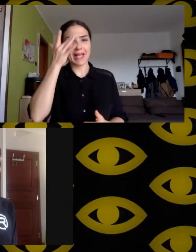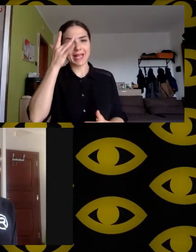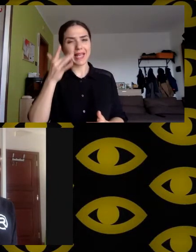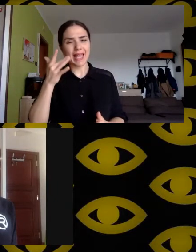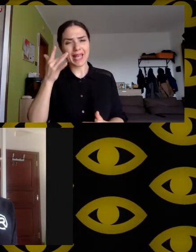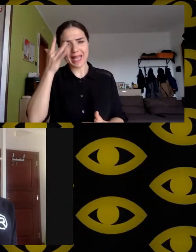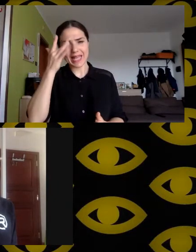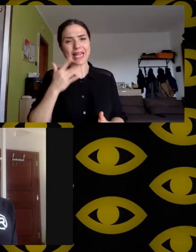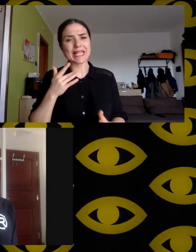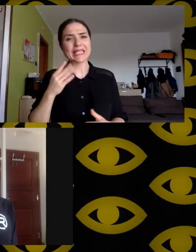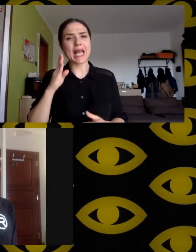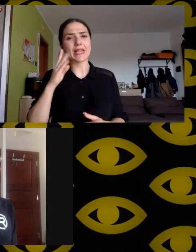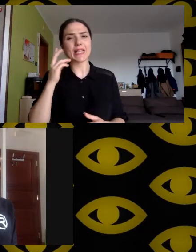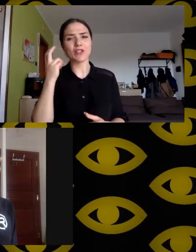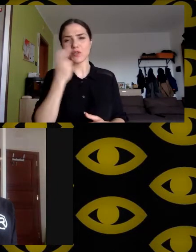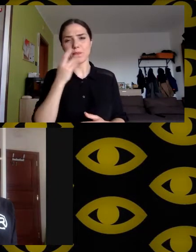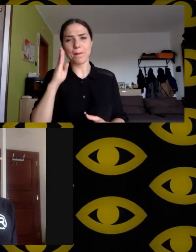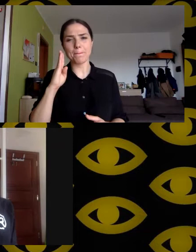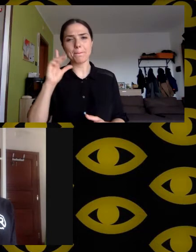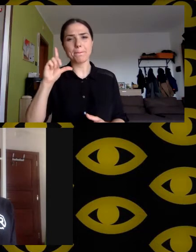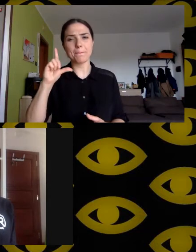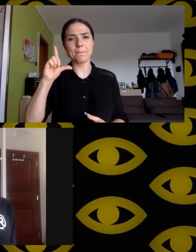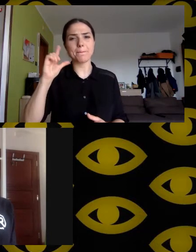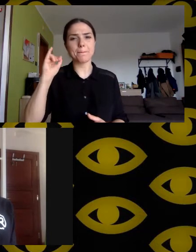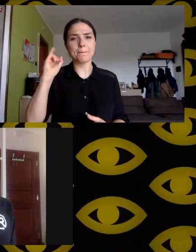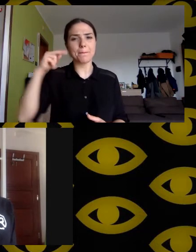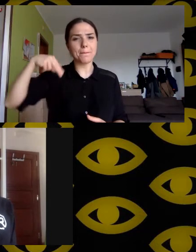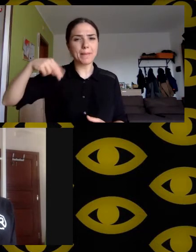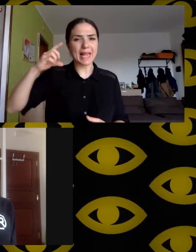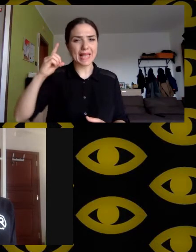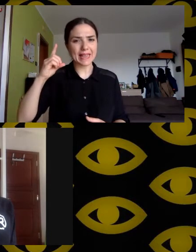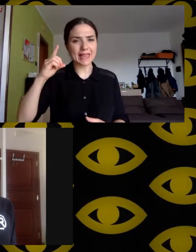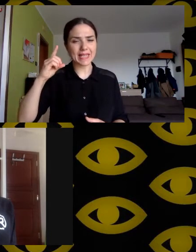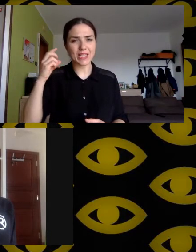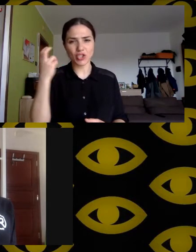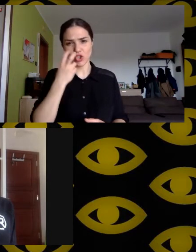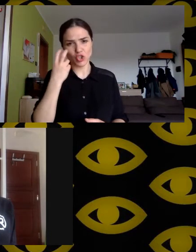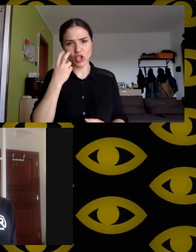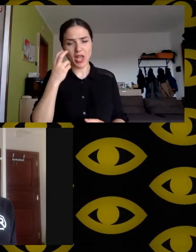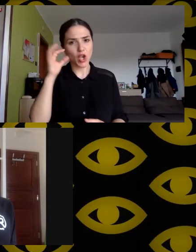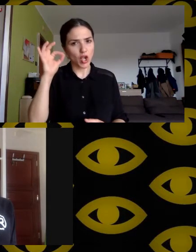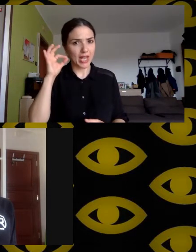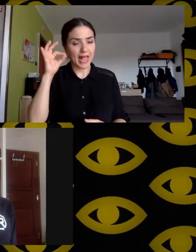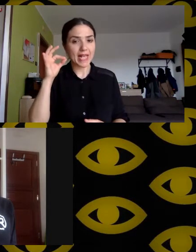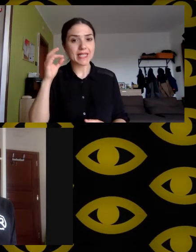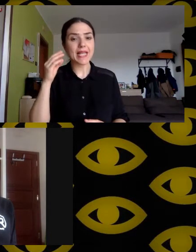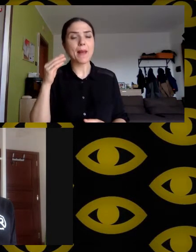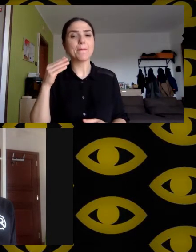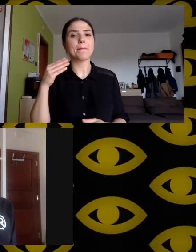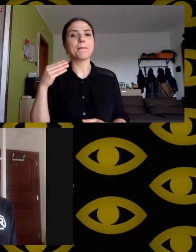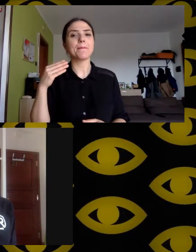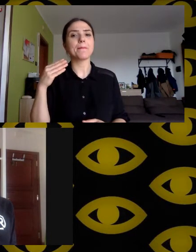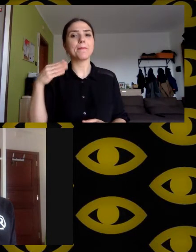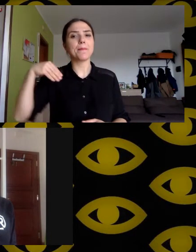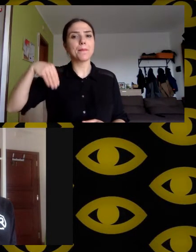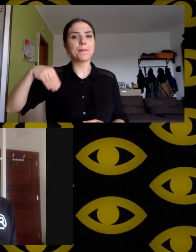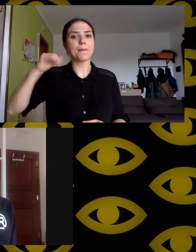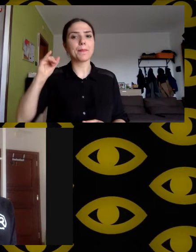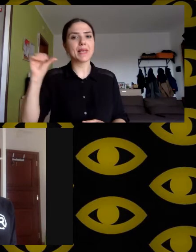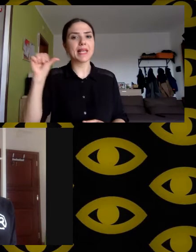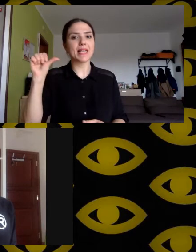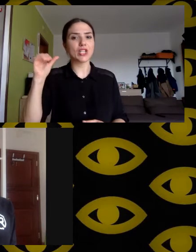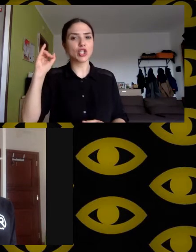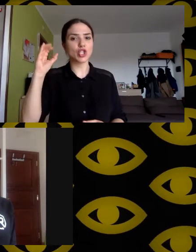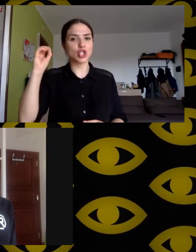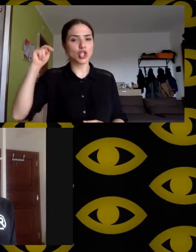una fondazione molto importante, che esiste da molti anni, che mi ha usato come testimonial, e mi avevano chiesto